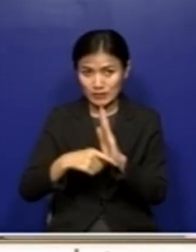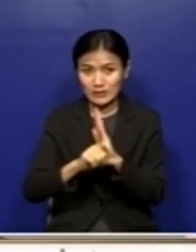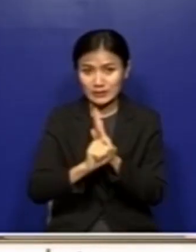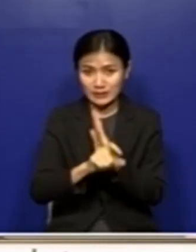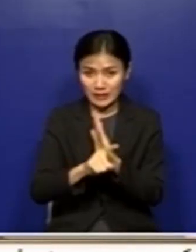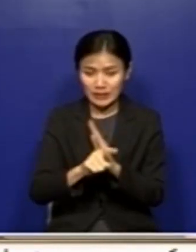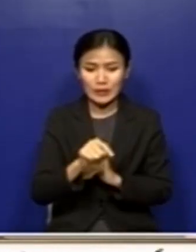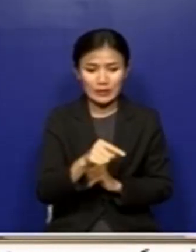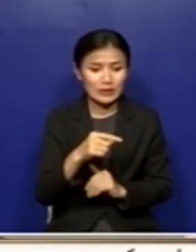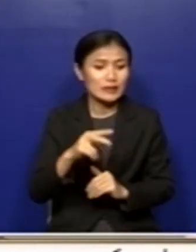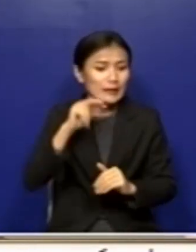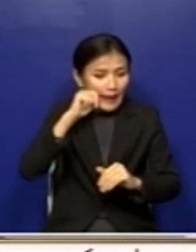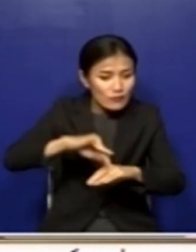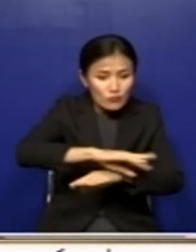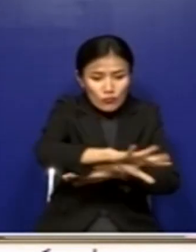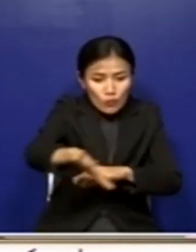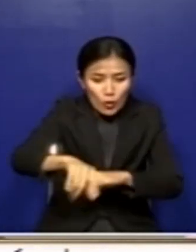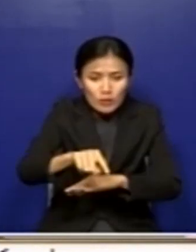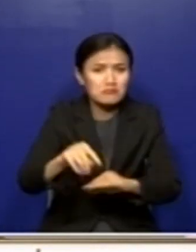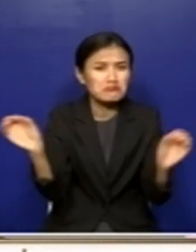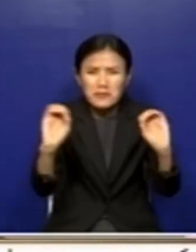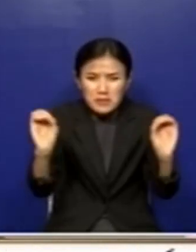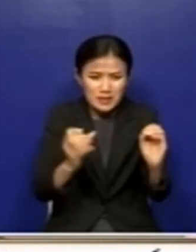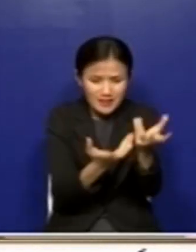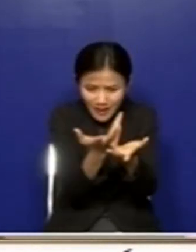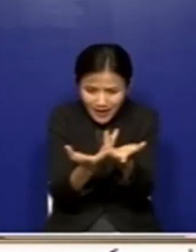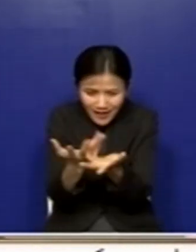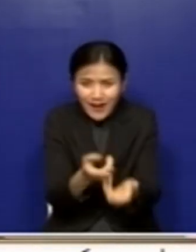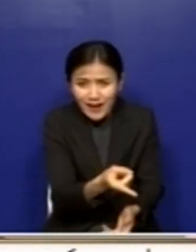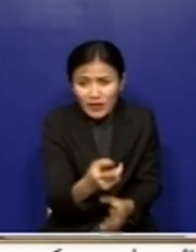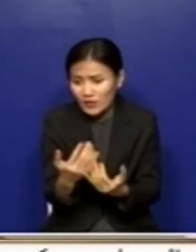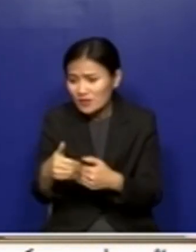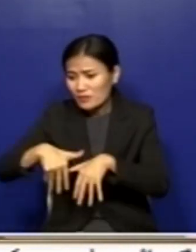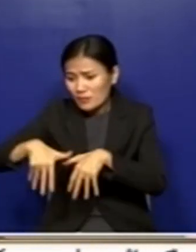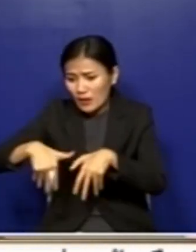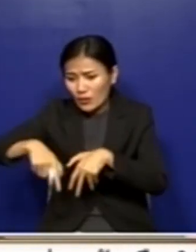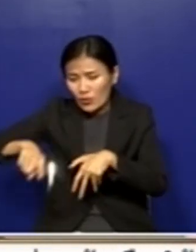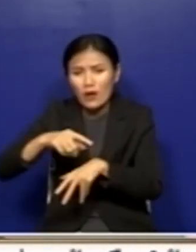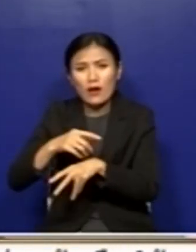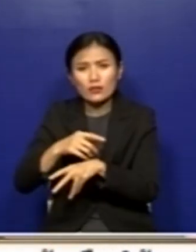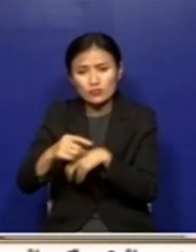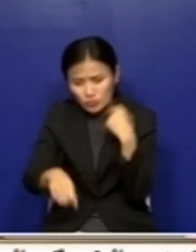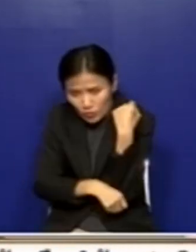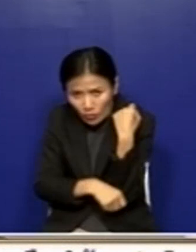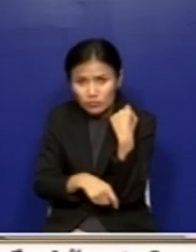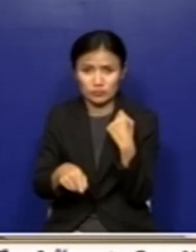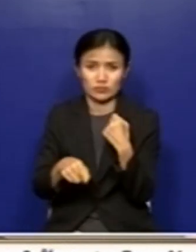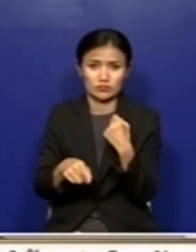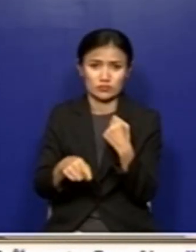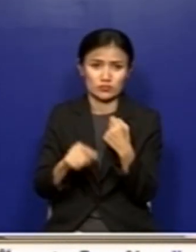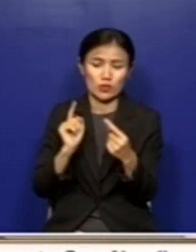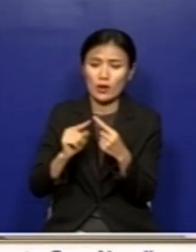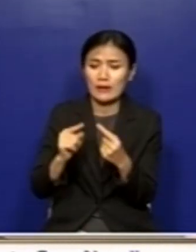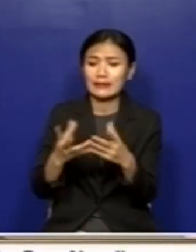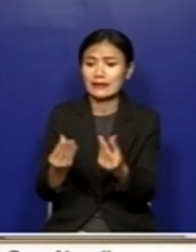นยากจนที่สุดไม่มีที่ทำกินที่ดินส่วนใหญ่เป็นที่สาธารณประโยชน์และเป็นที่ในป่าพ